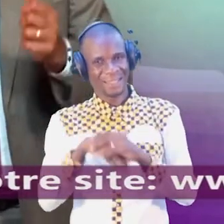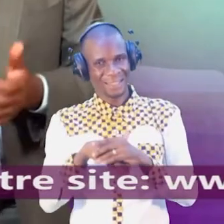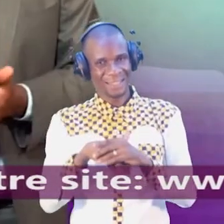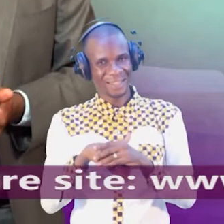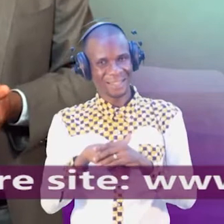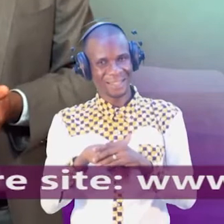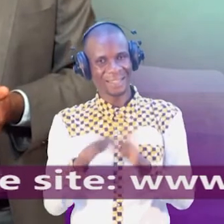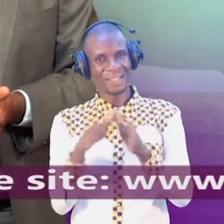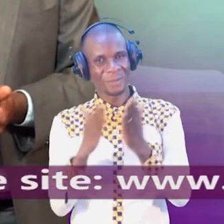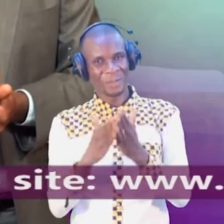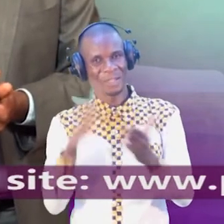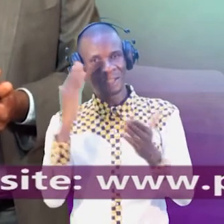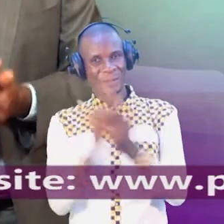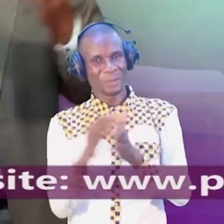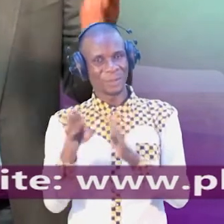Kristo izali kotambola elongo.